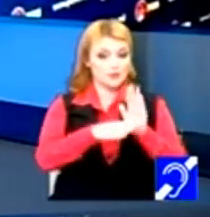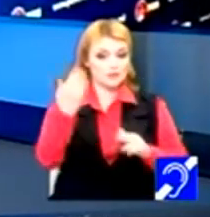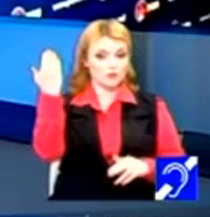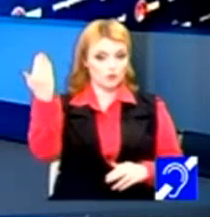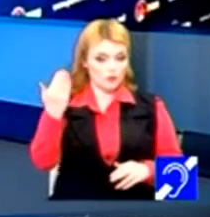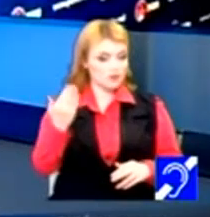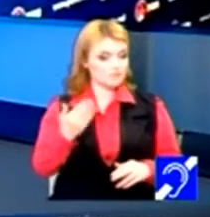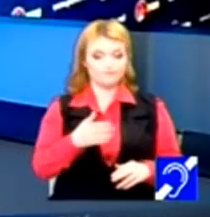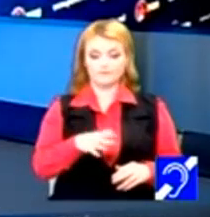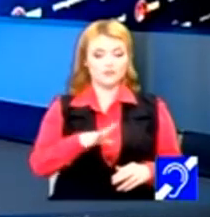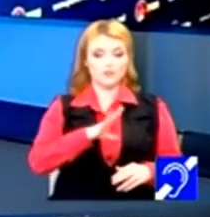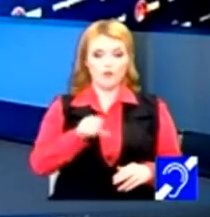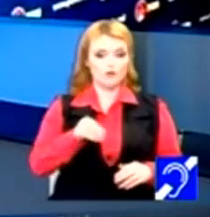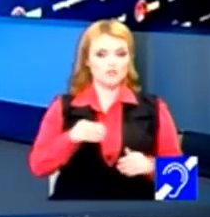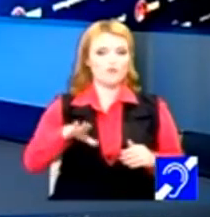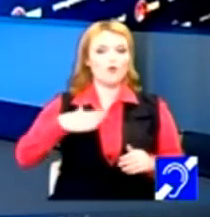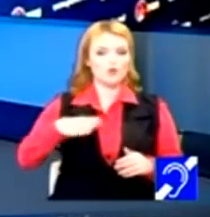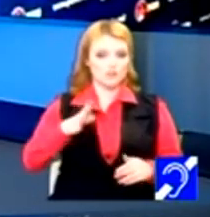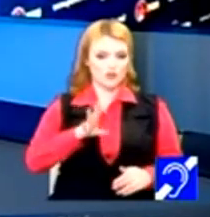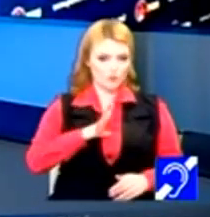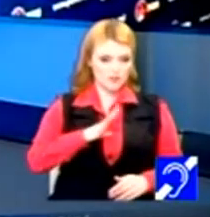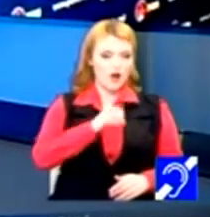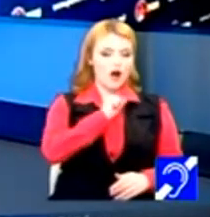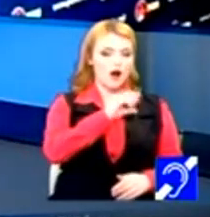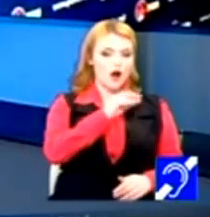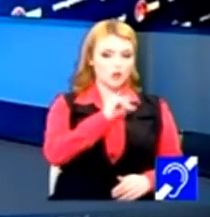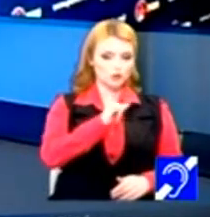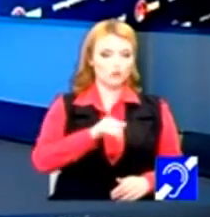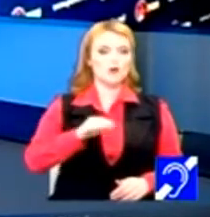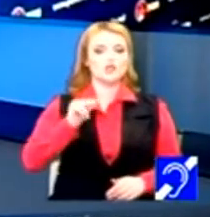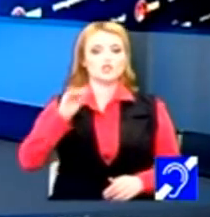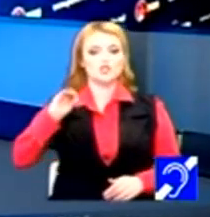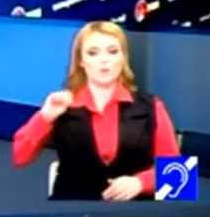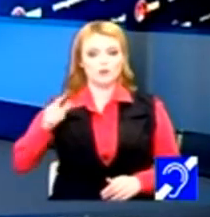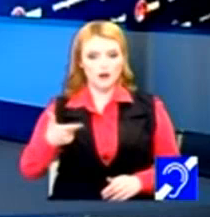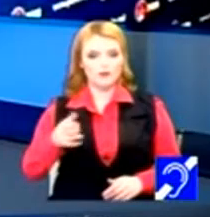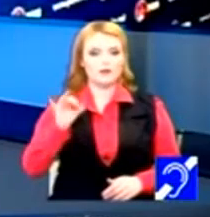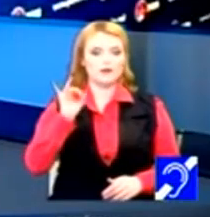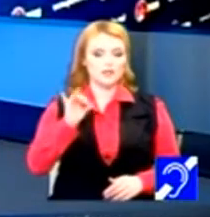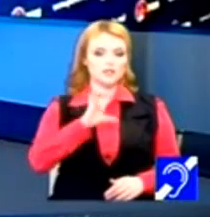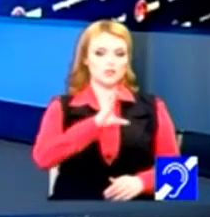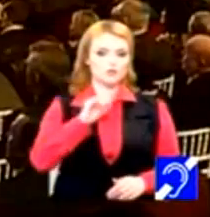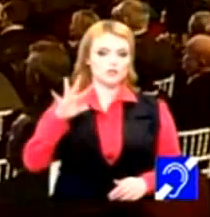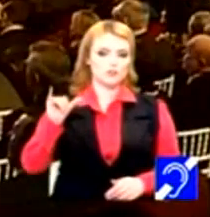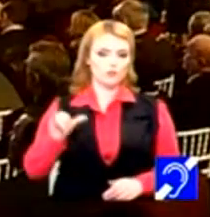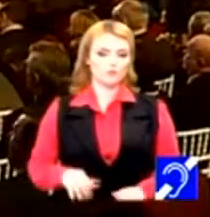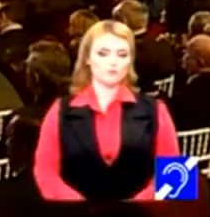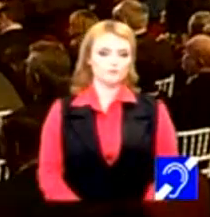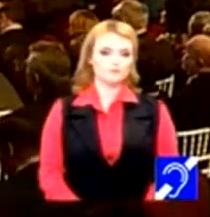nu se mai regăsesc foștii vicepreședinți Andrian Candu, Vladimir Cebotar și Sergiu Sârbu.